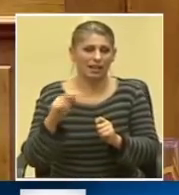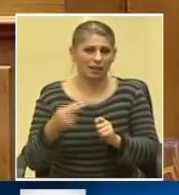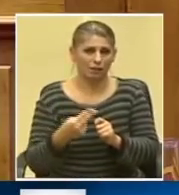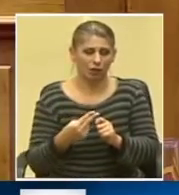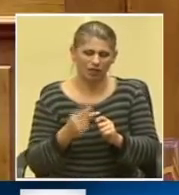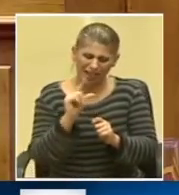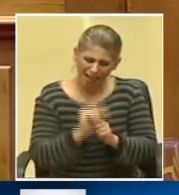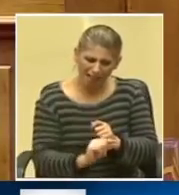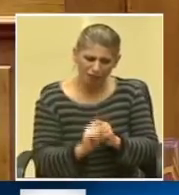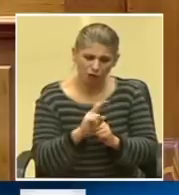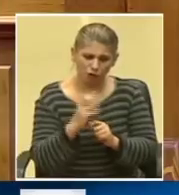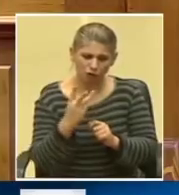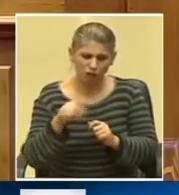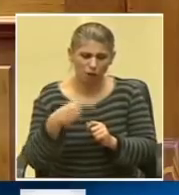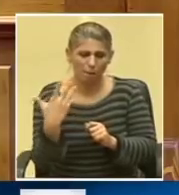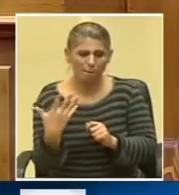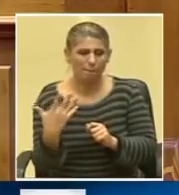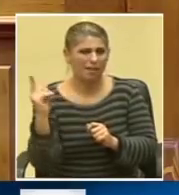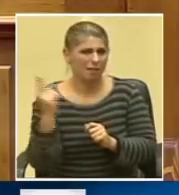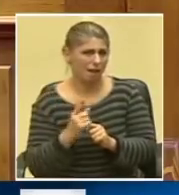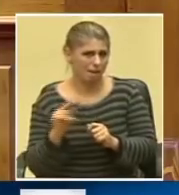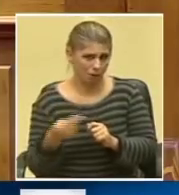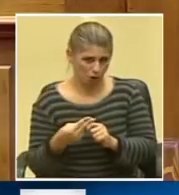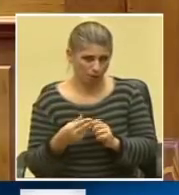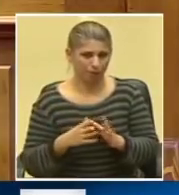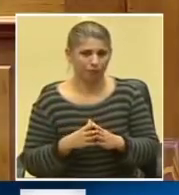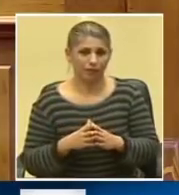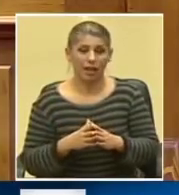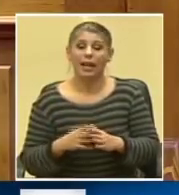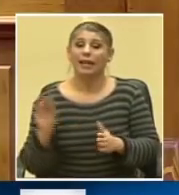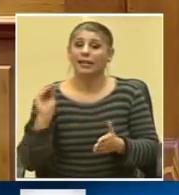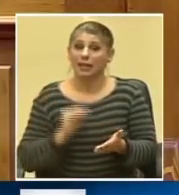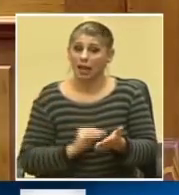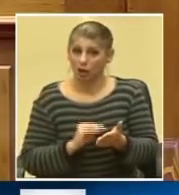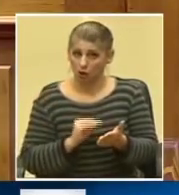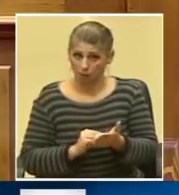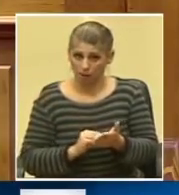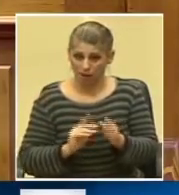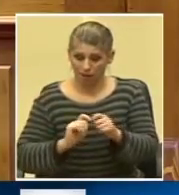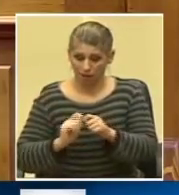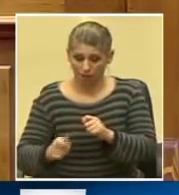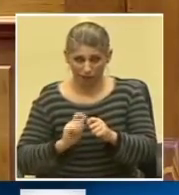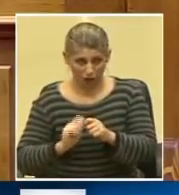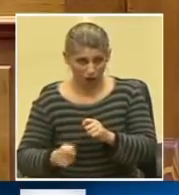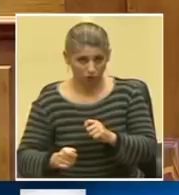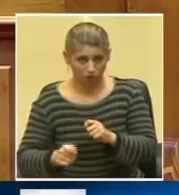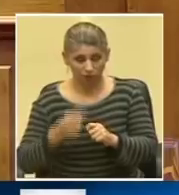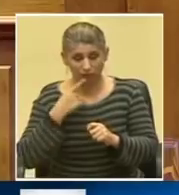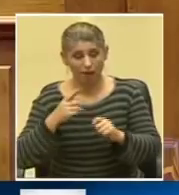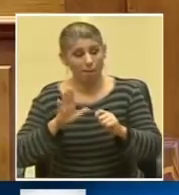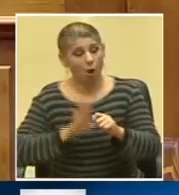εφάπαξ 23,5 ευρώ. Και επίσης θα καταβάλουν, για να λέμε όλη την